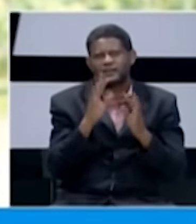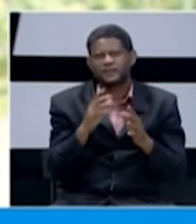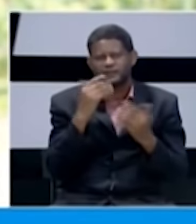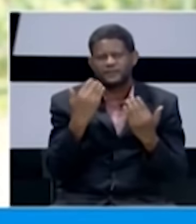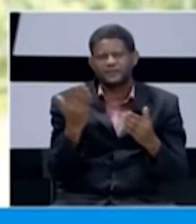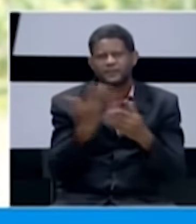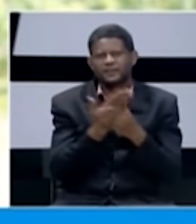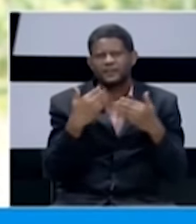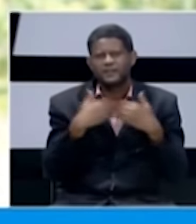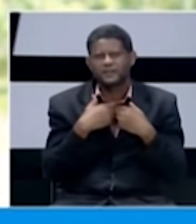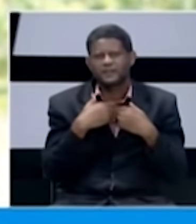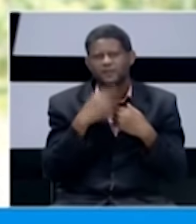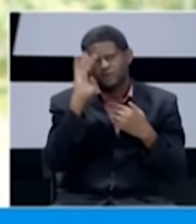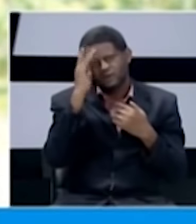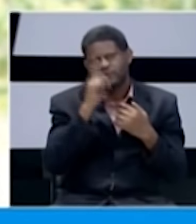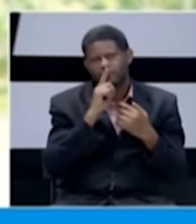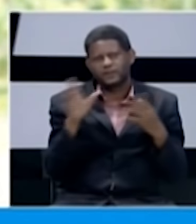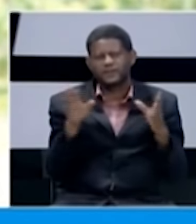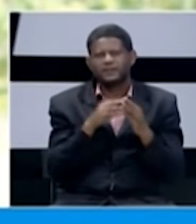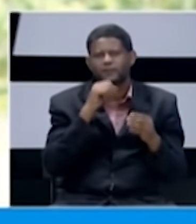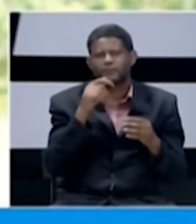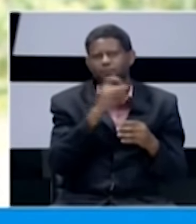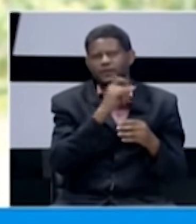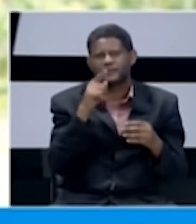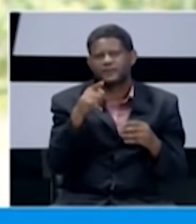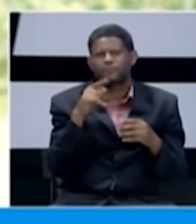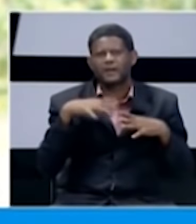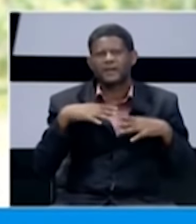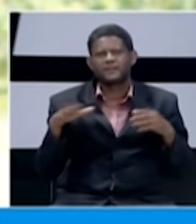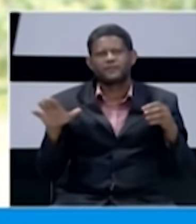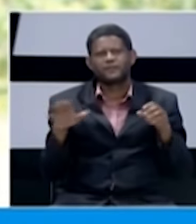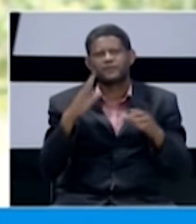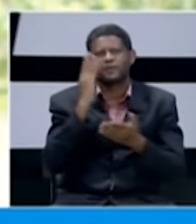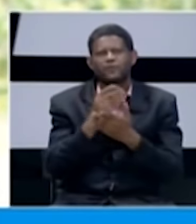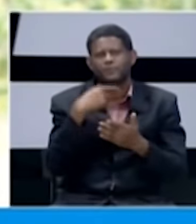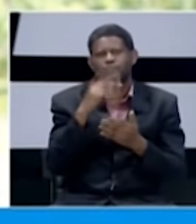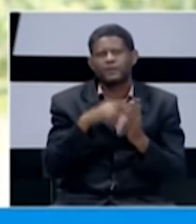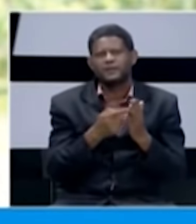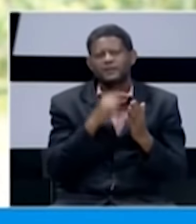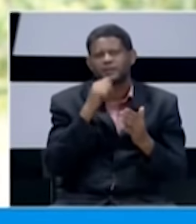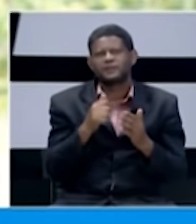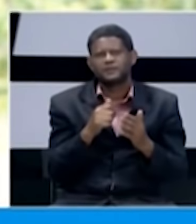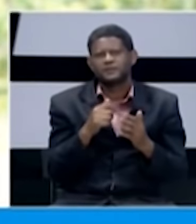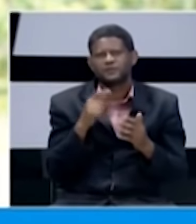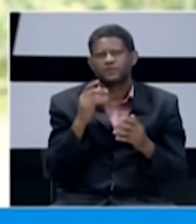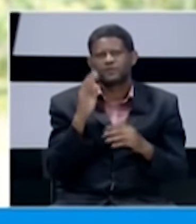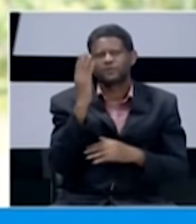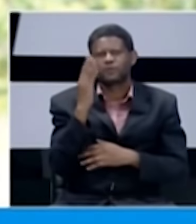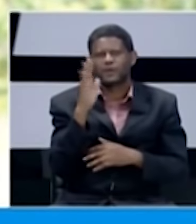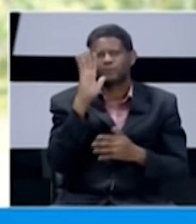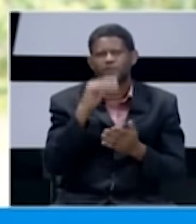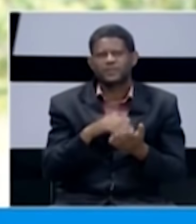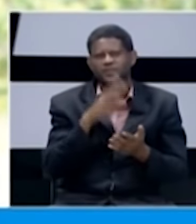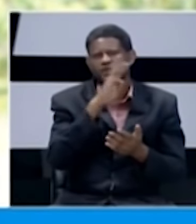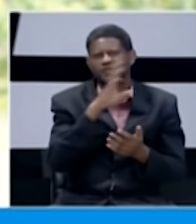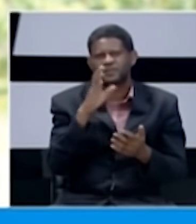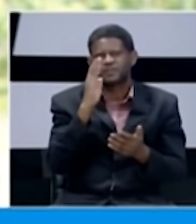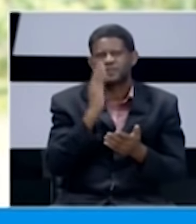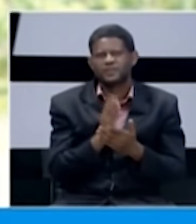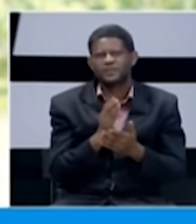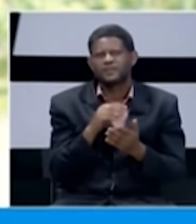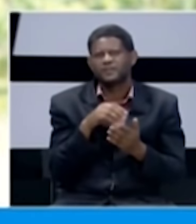كاين اكبيمبر تبعك دفن مالتي يقوني بالتفال عليه هذه الامنه تشبو سير سيلفي لعله حموش شش حسب تسلفي الورنير هذا قل